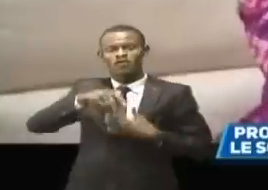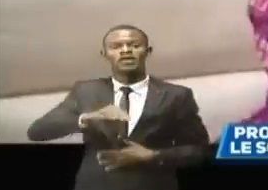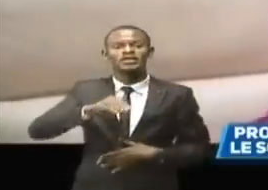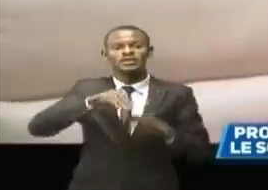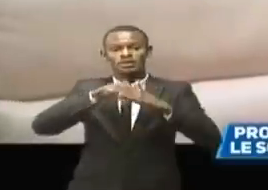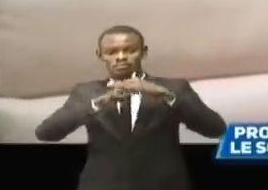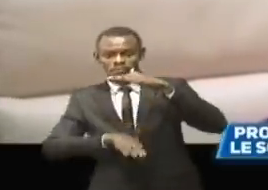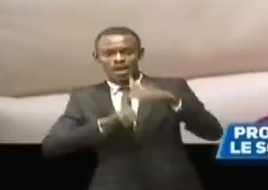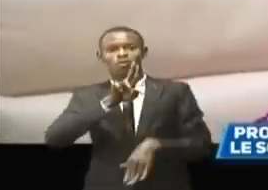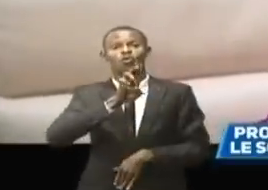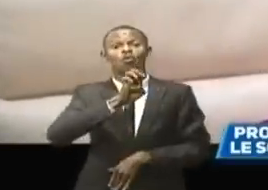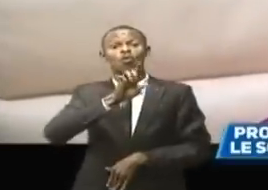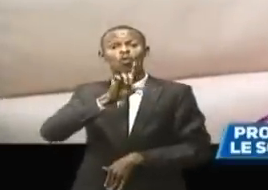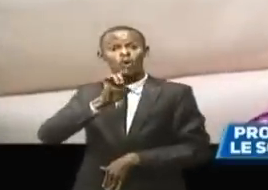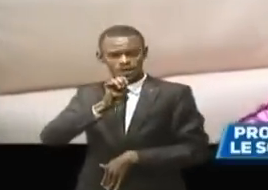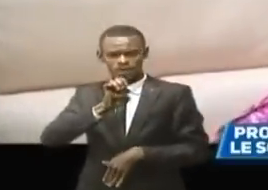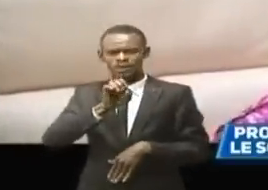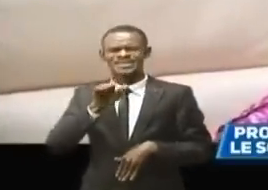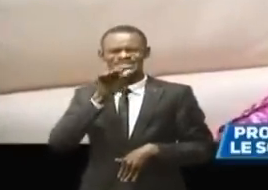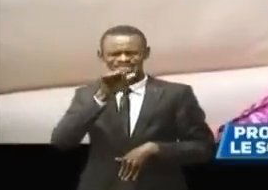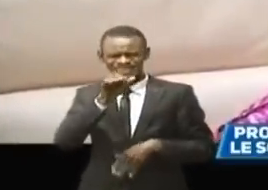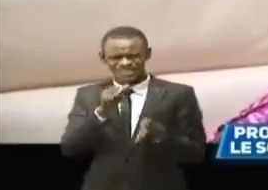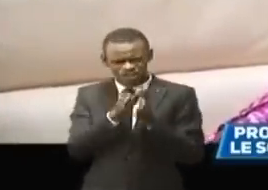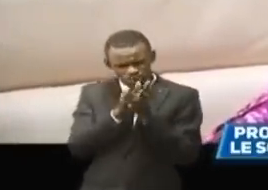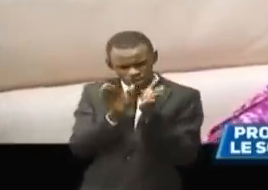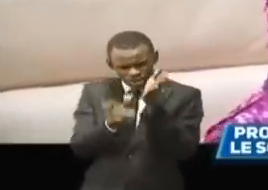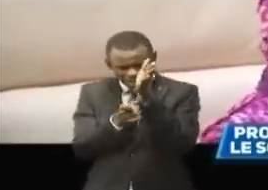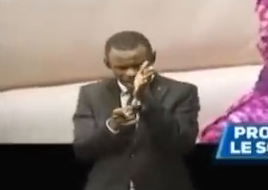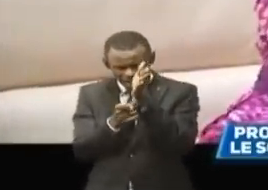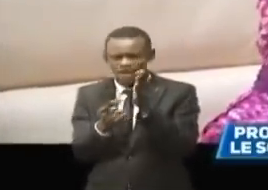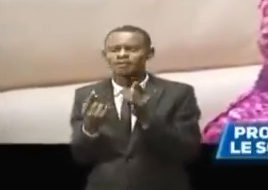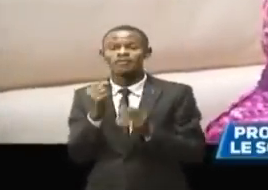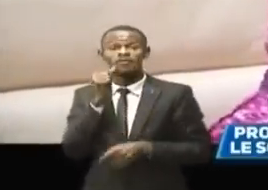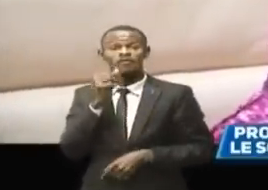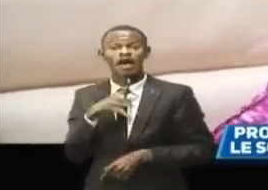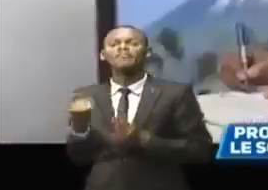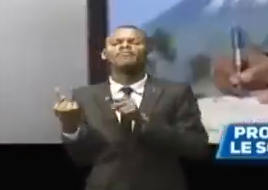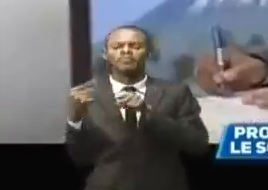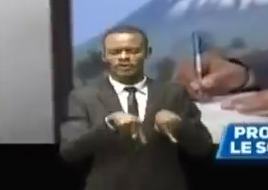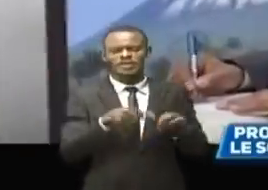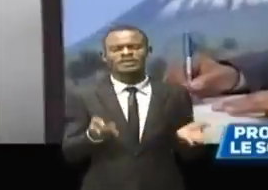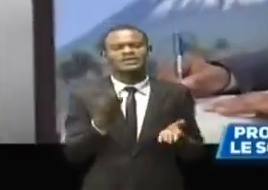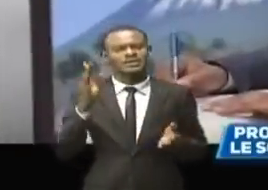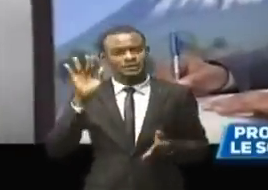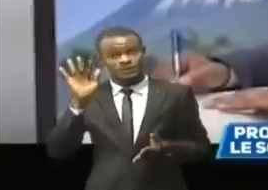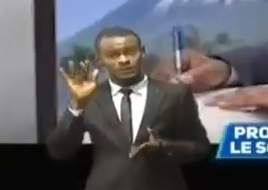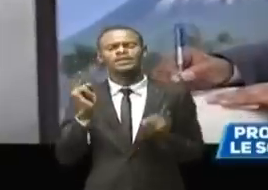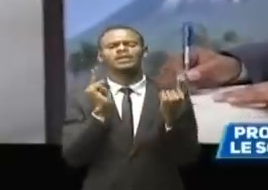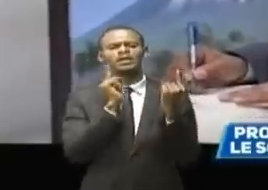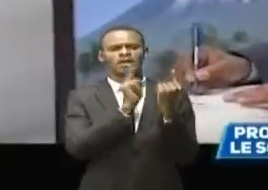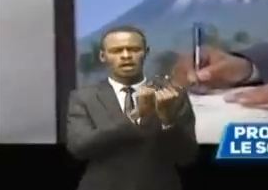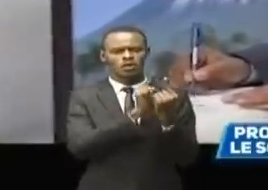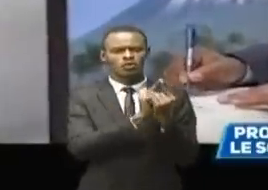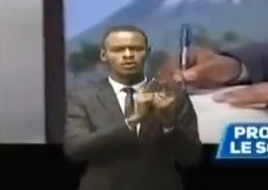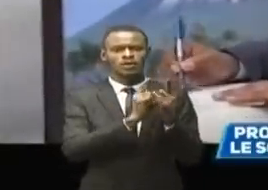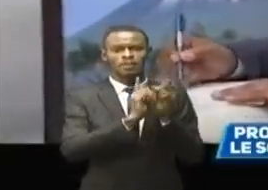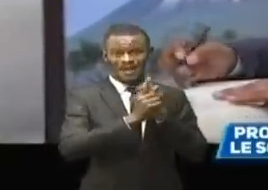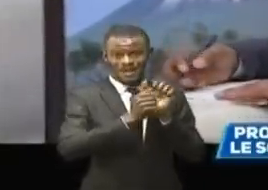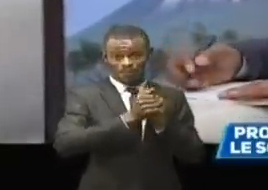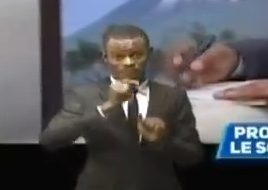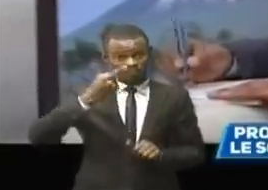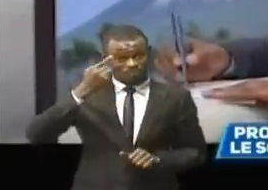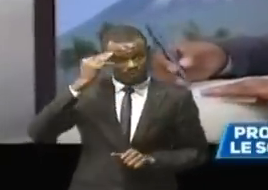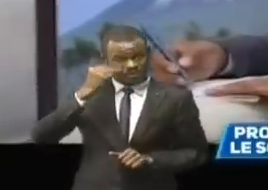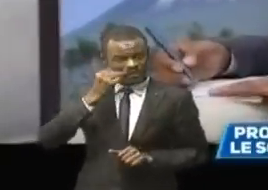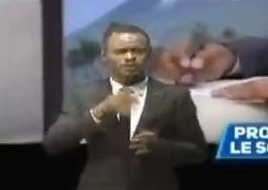générale adjointe de ces parcs a profité de cette rencontre avec les chefs de l'exécutif national pour solliciter l'accompagnement du gouvernement